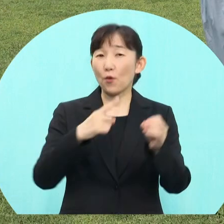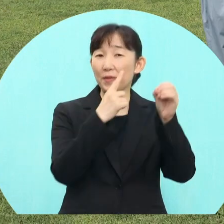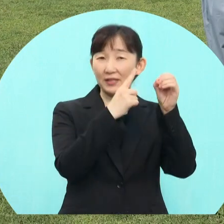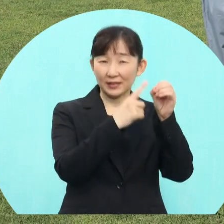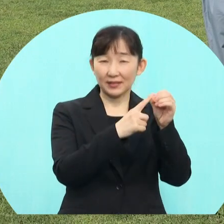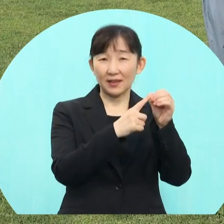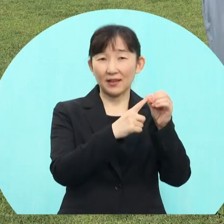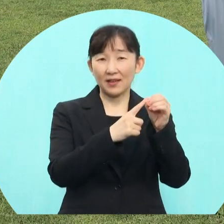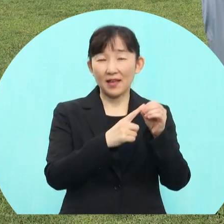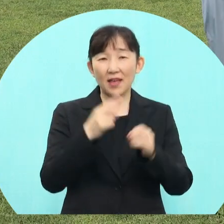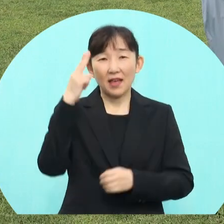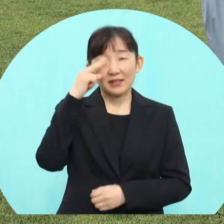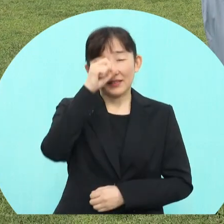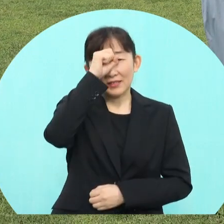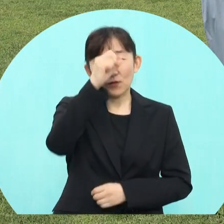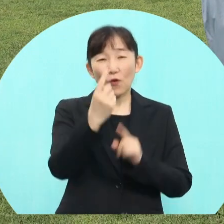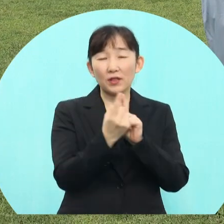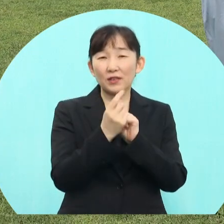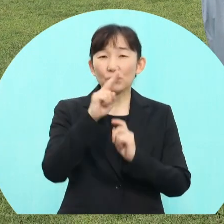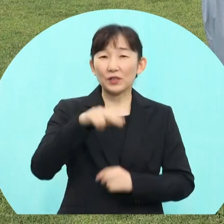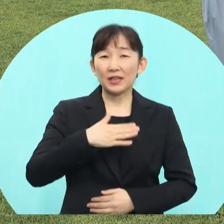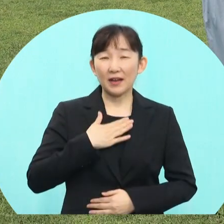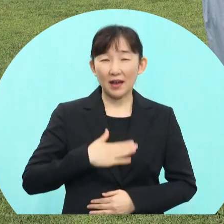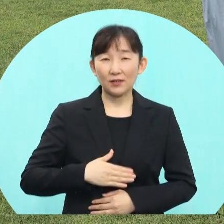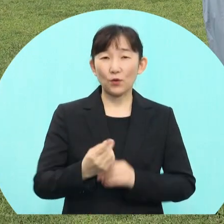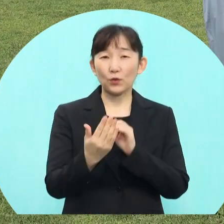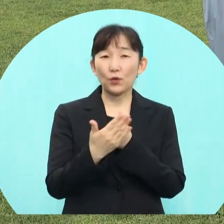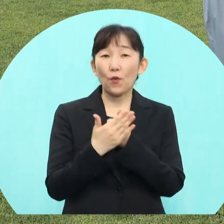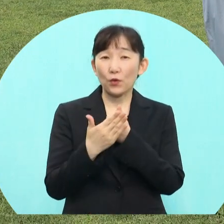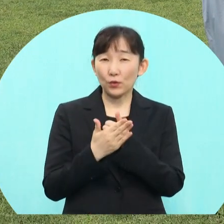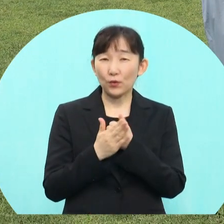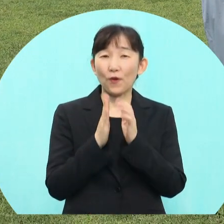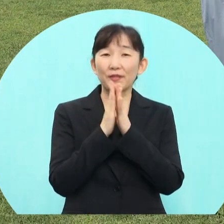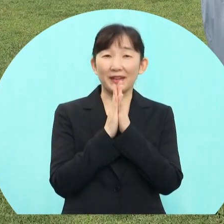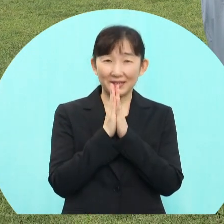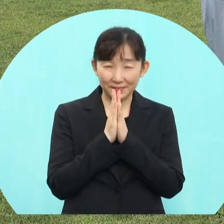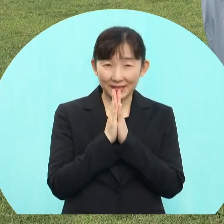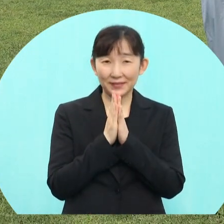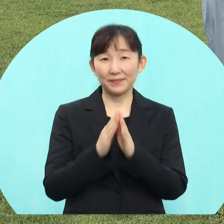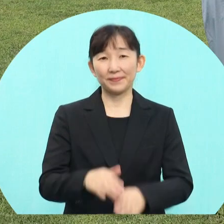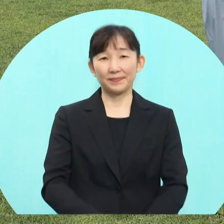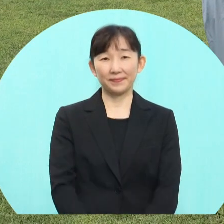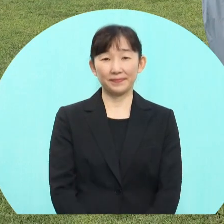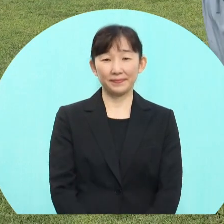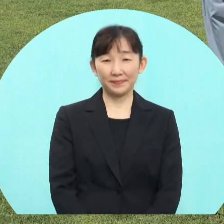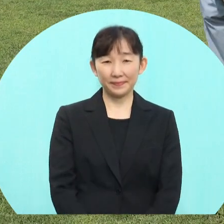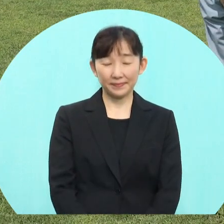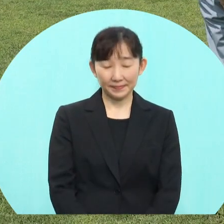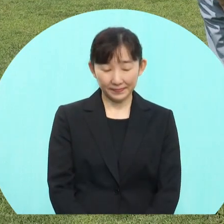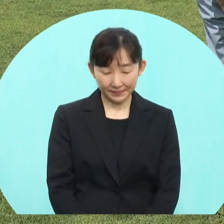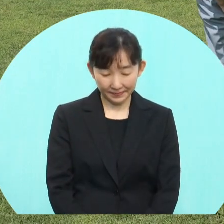指して、 認知症への理解とご協力をお願いします。